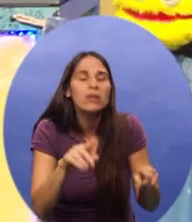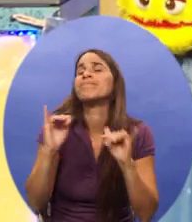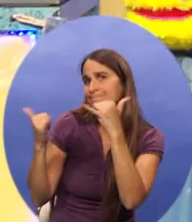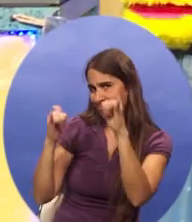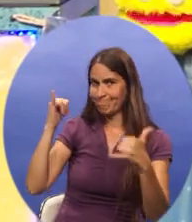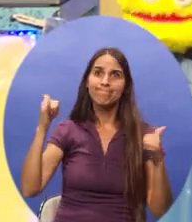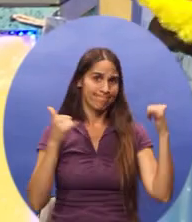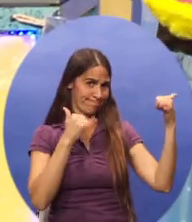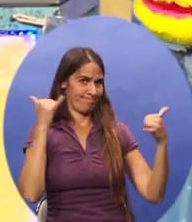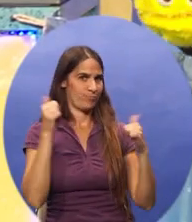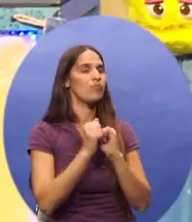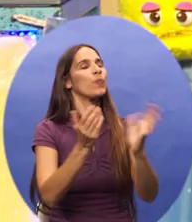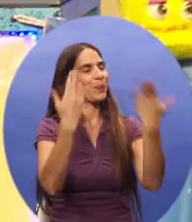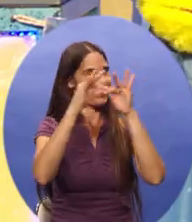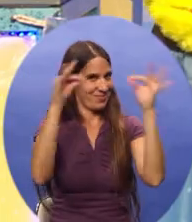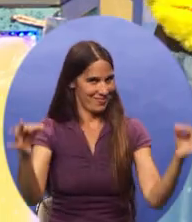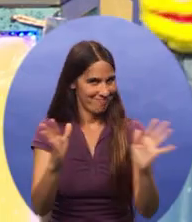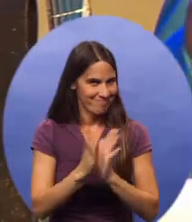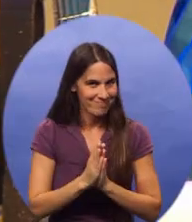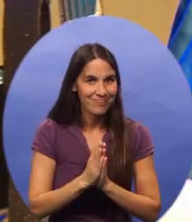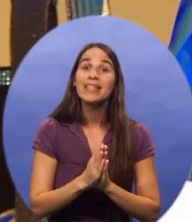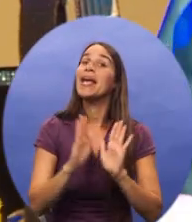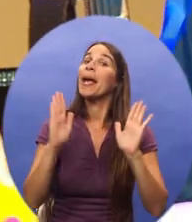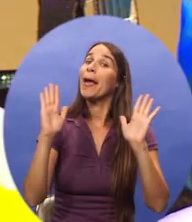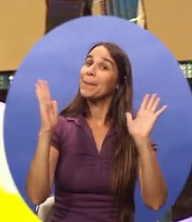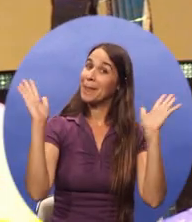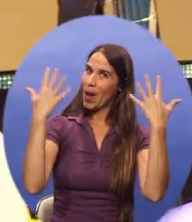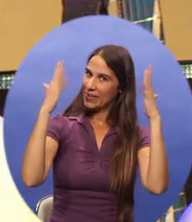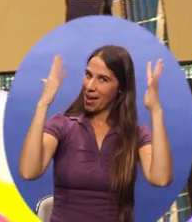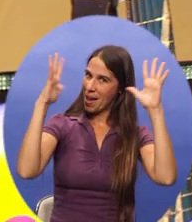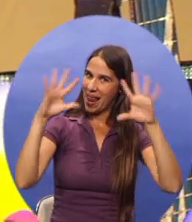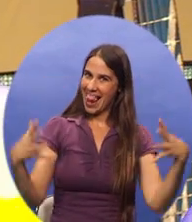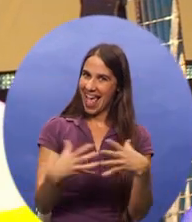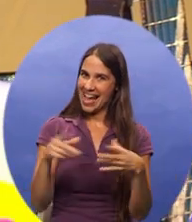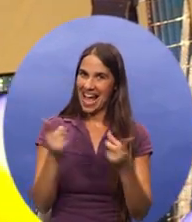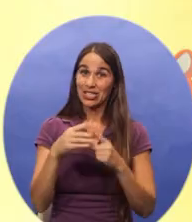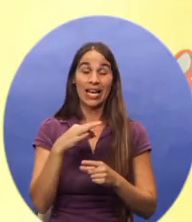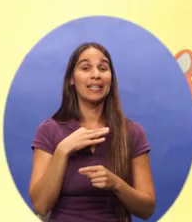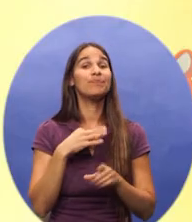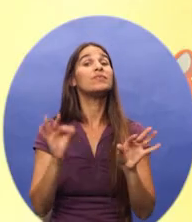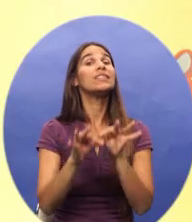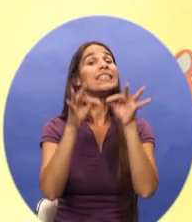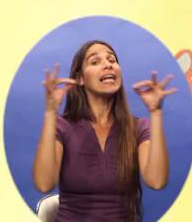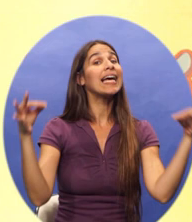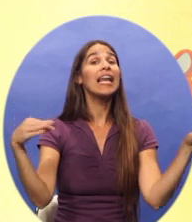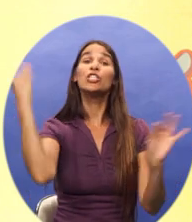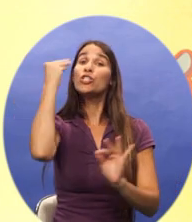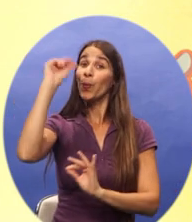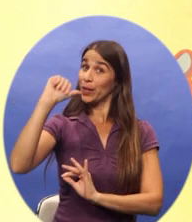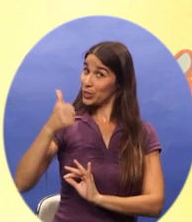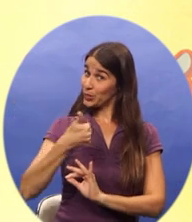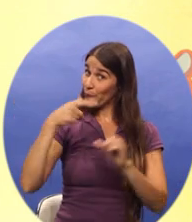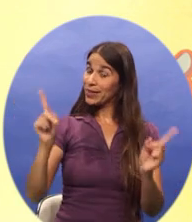חנייה. זה ברור לכם? כן. אז בואו נתחיל. מחיאות כפיים ללהקה שלי.